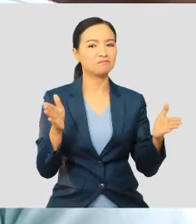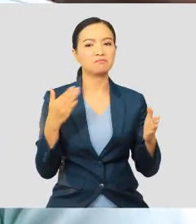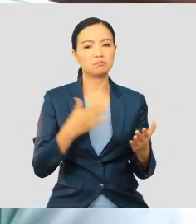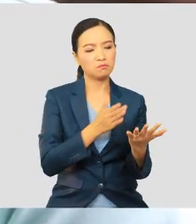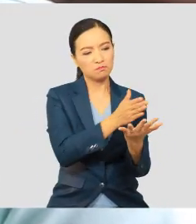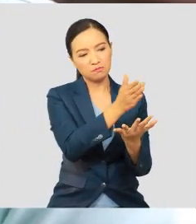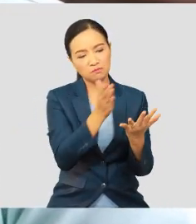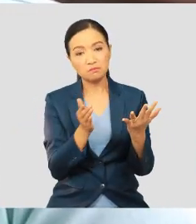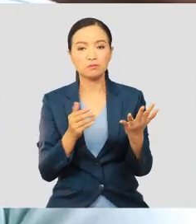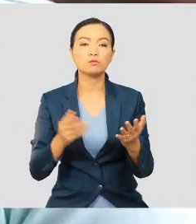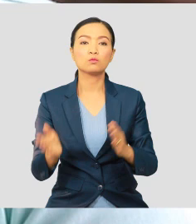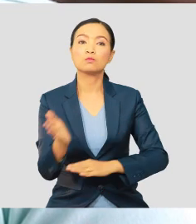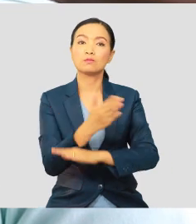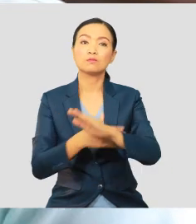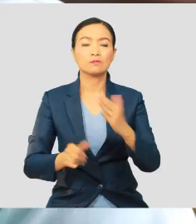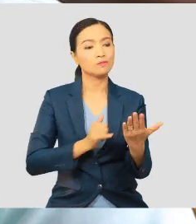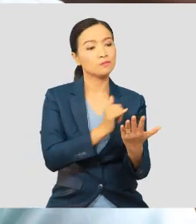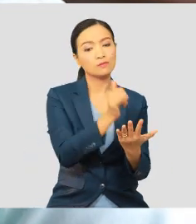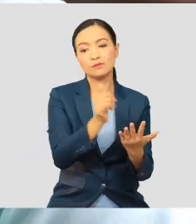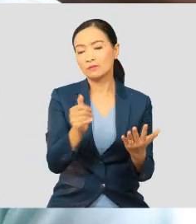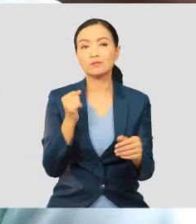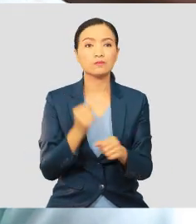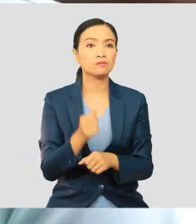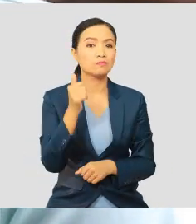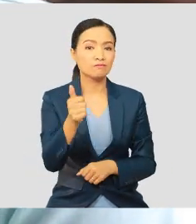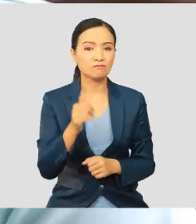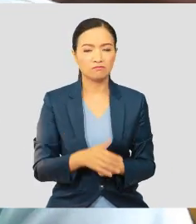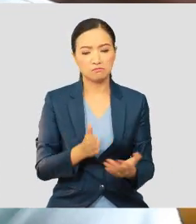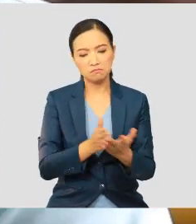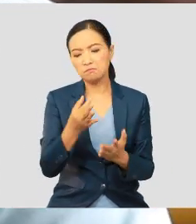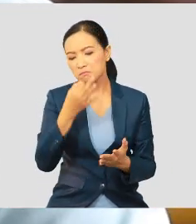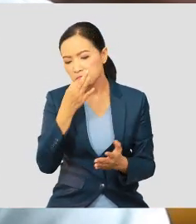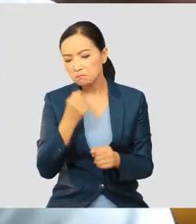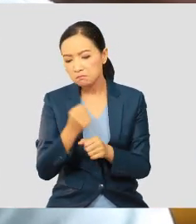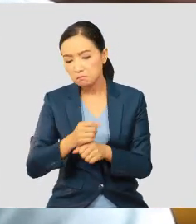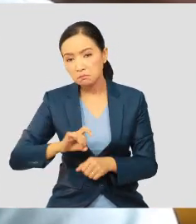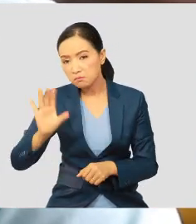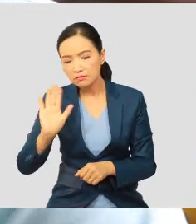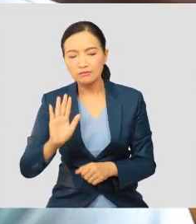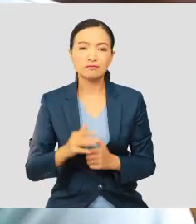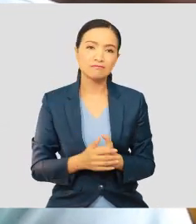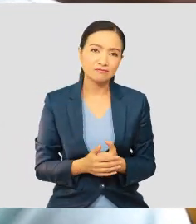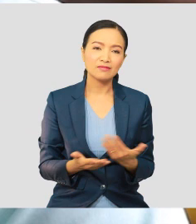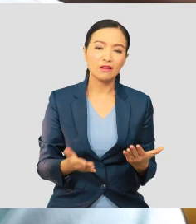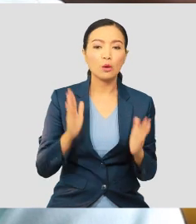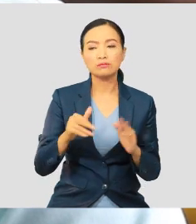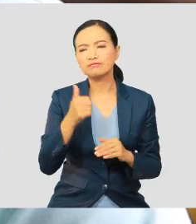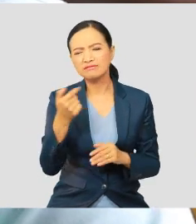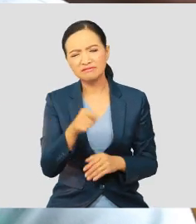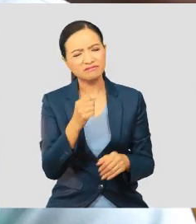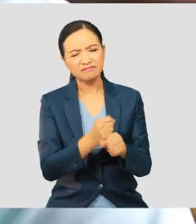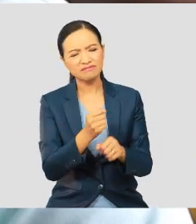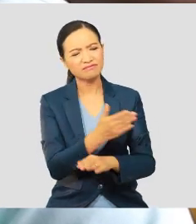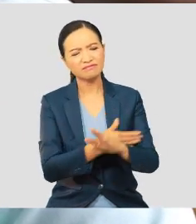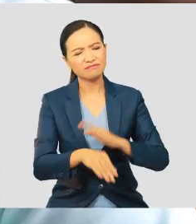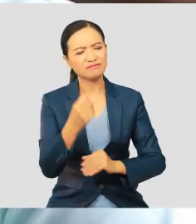มีหลายๆทางให้คนพิการสามารถไปได้สามารถทำได้ไม่ใช่แค่ด้านการอาชีพการงานอาจจะเป็นสิ่งที่คนอื่นม